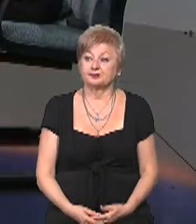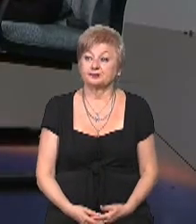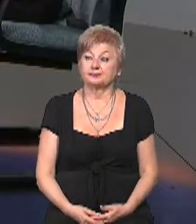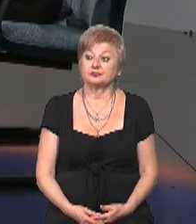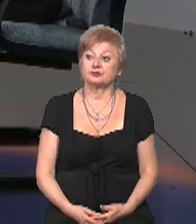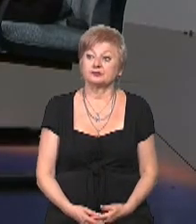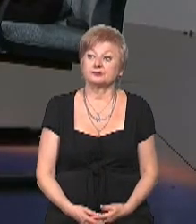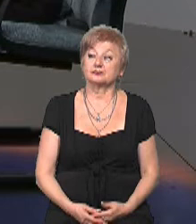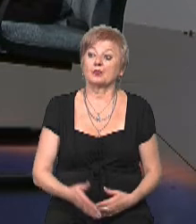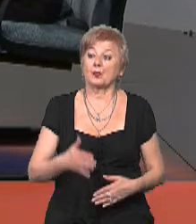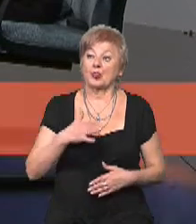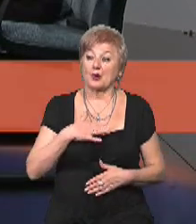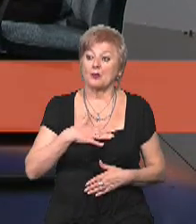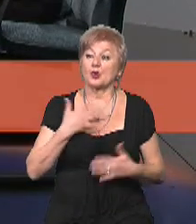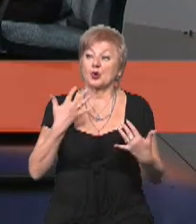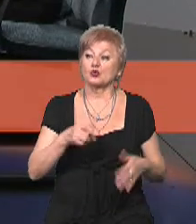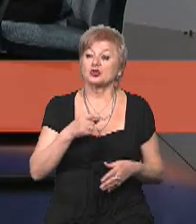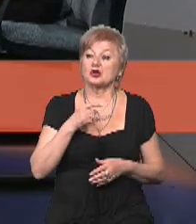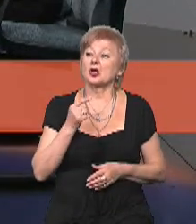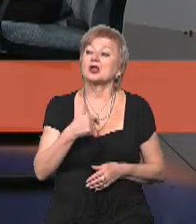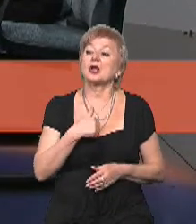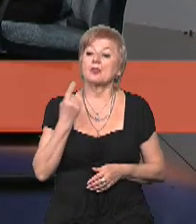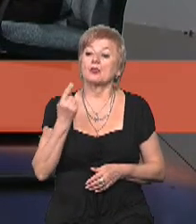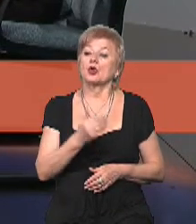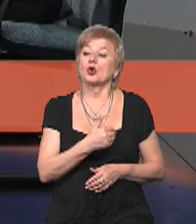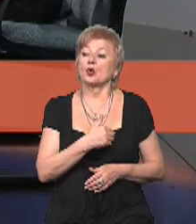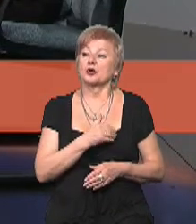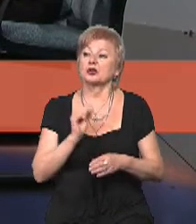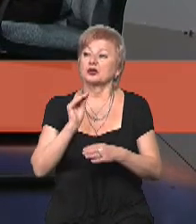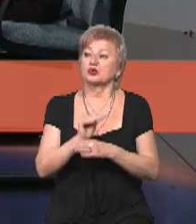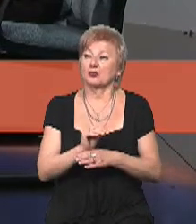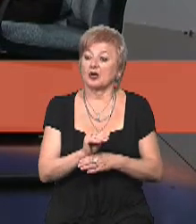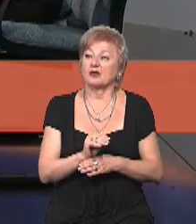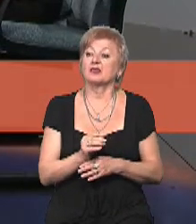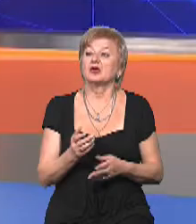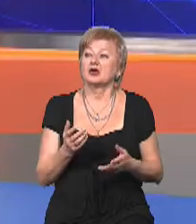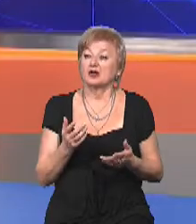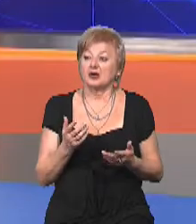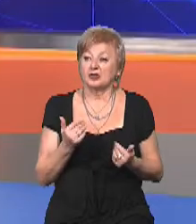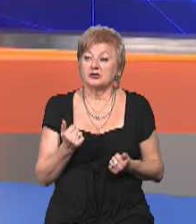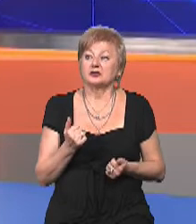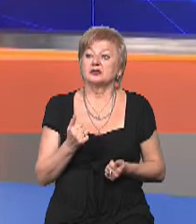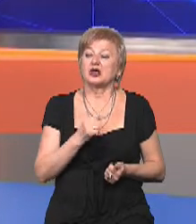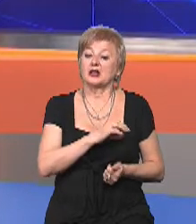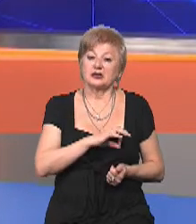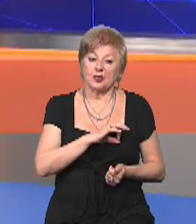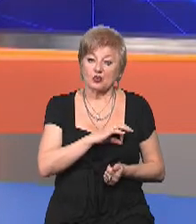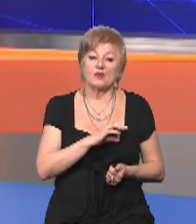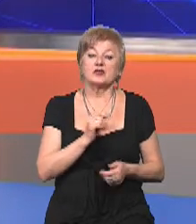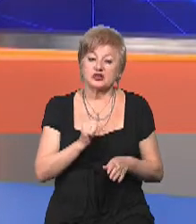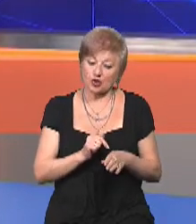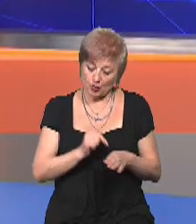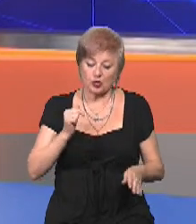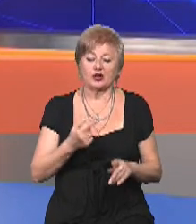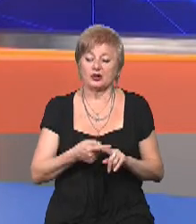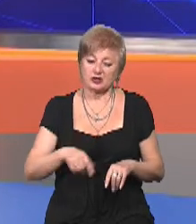Валерію Миколаївичу, ми вже говорили про те, що місія... Я би хотів би ще сказати, що, звісно ж, профсоюз металурговарняков України реагував на